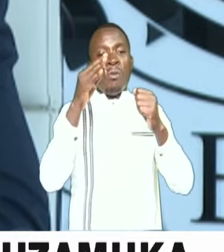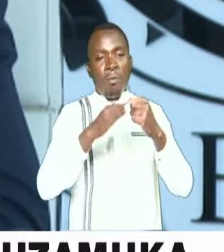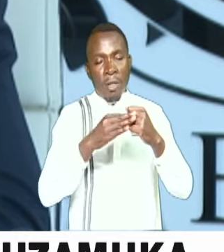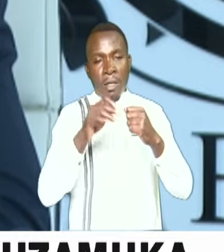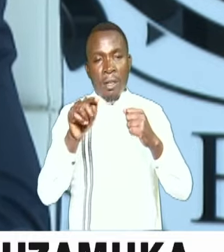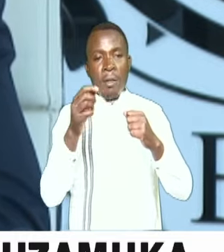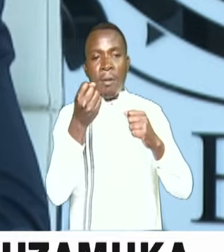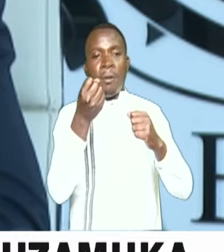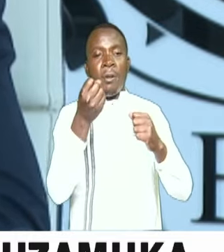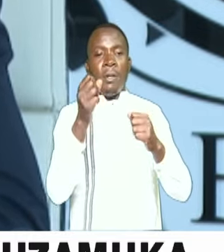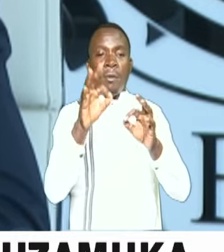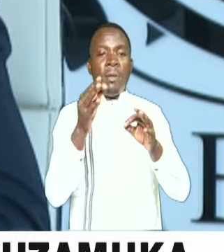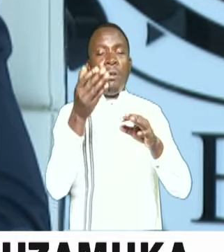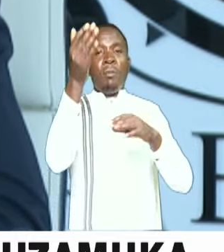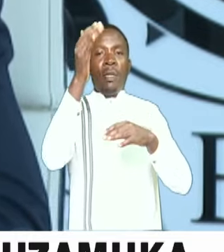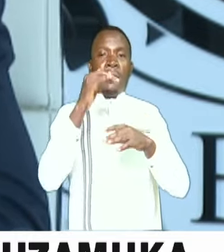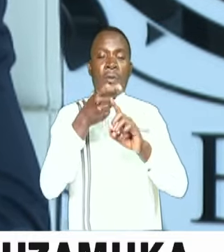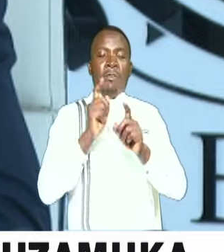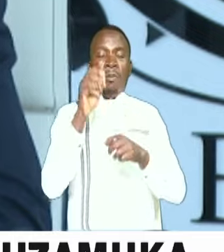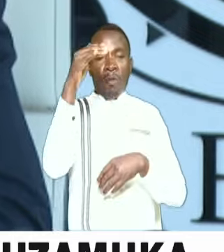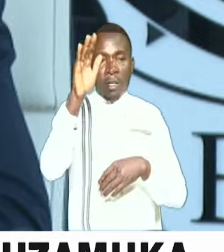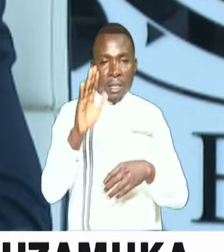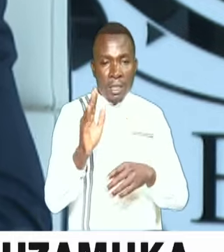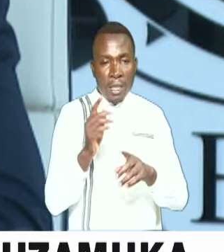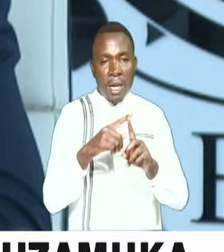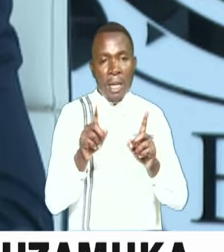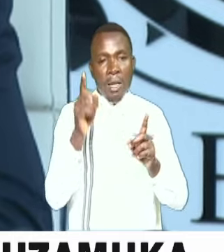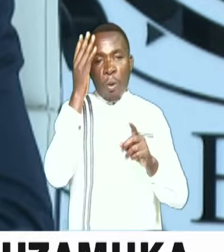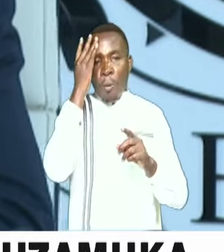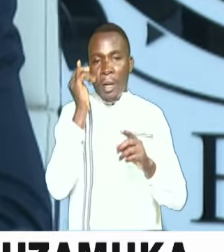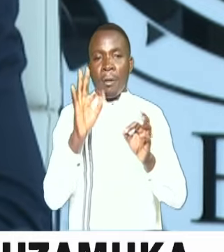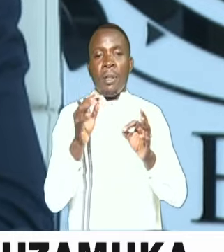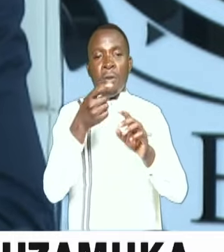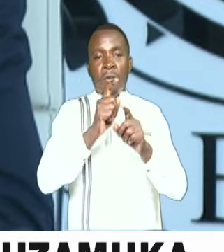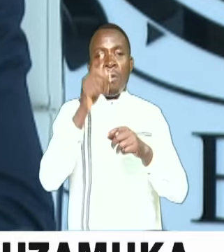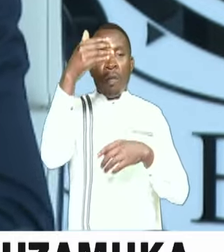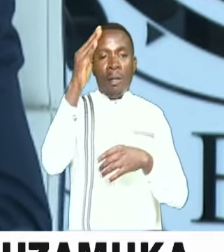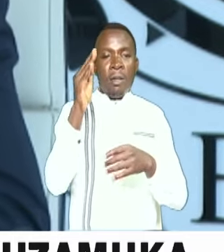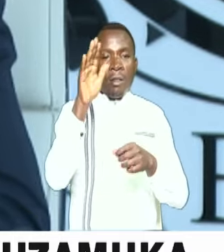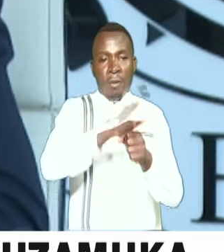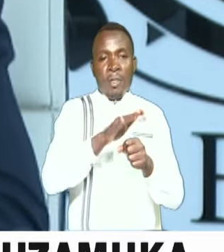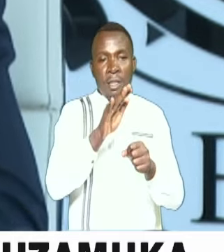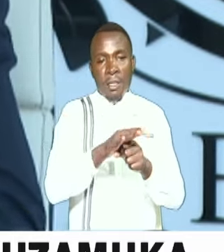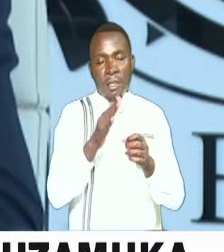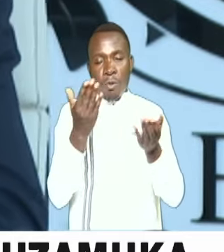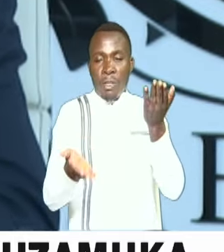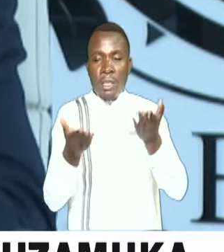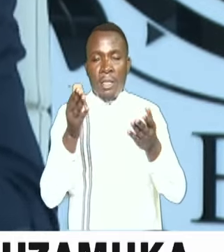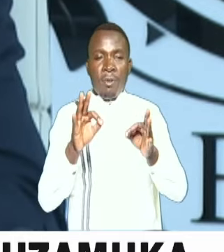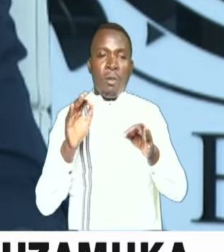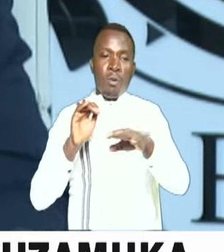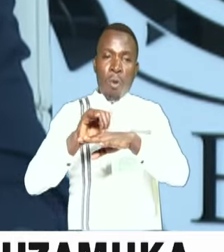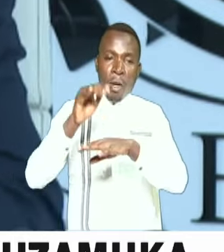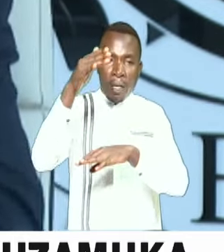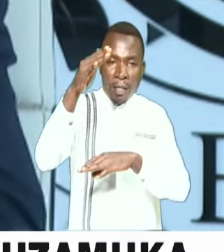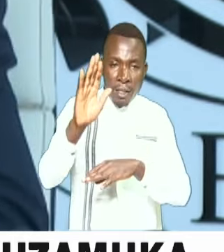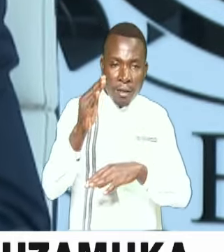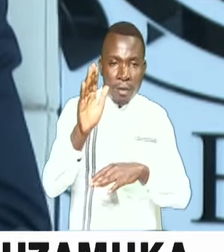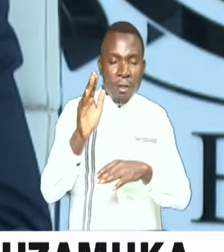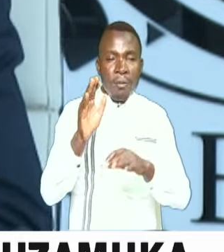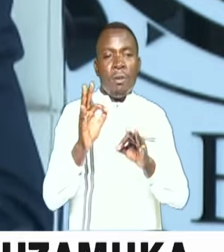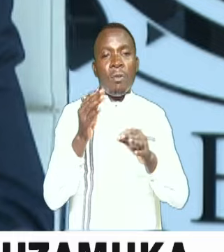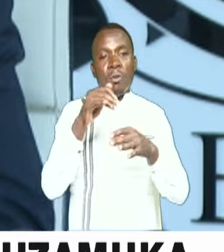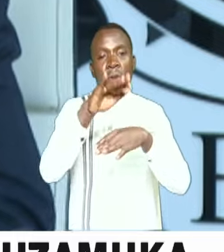n'8.5% by'ibyo dutumiza amahanga. Ariko kubera ko ibyo dutumiza amahanga ari byinshi cyane ugereranyije n'ibyo twohereza amahanga, nubwo ibyo twohereza amahanga